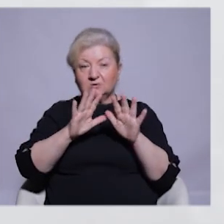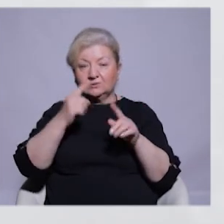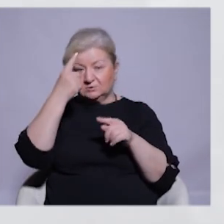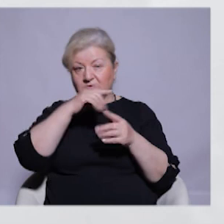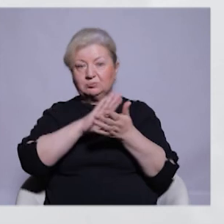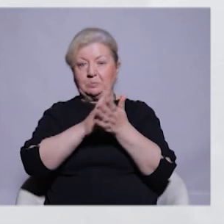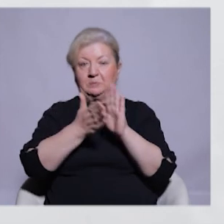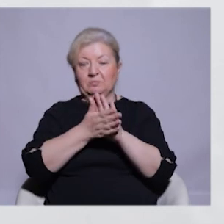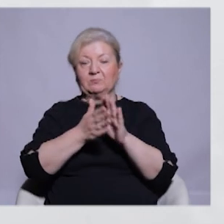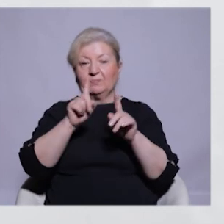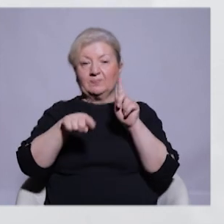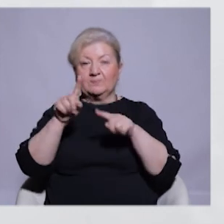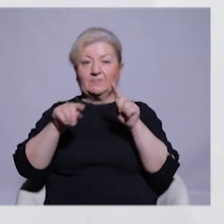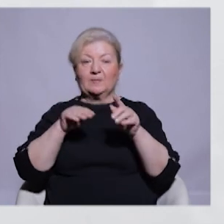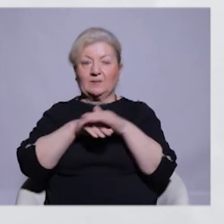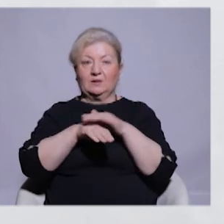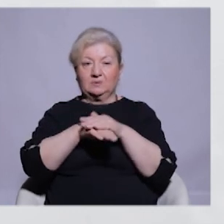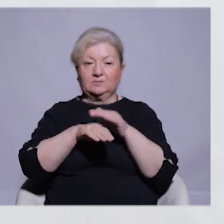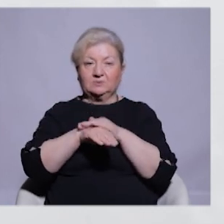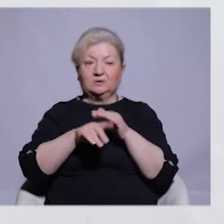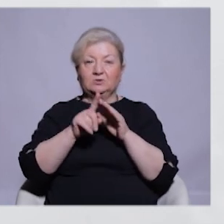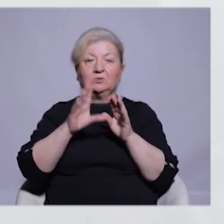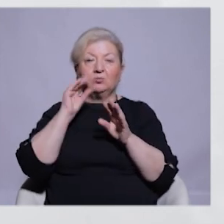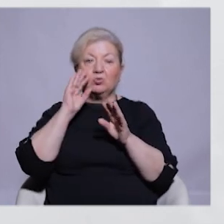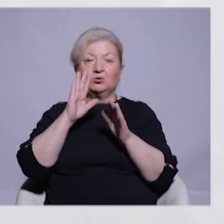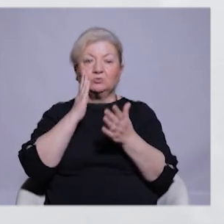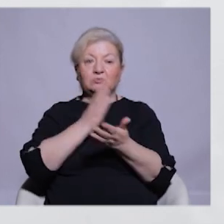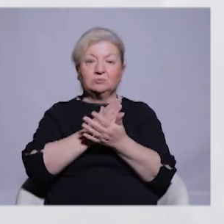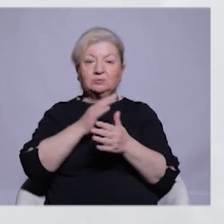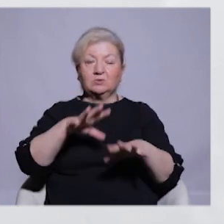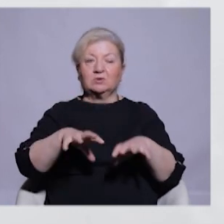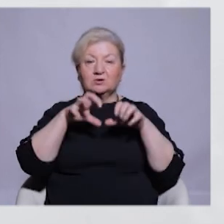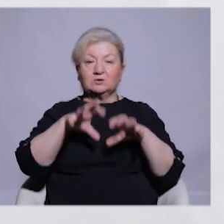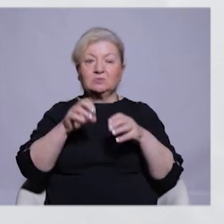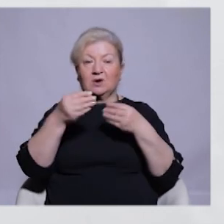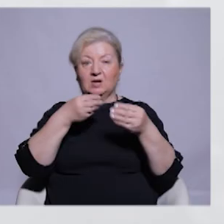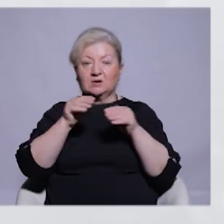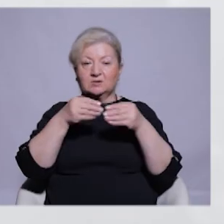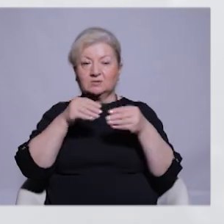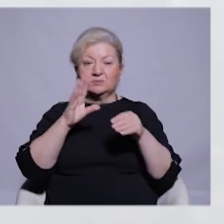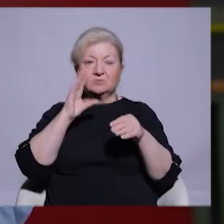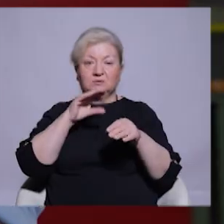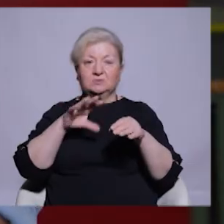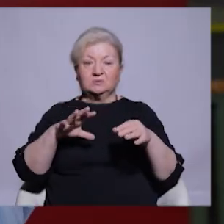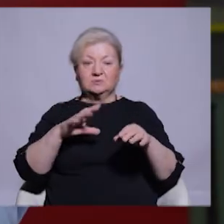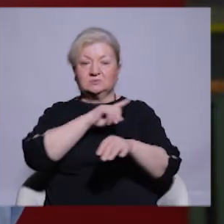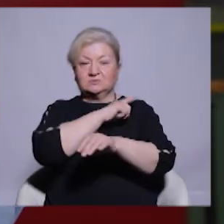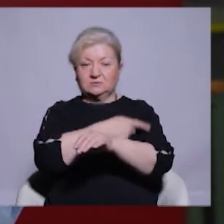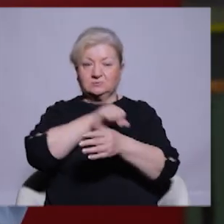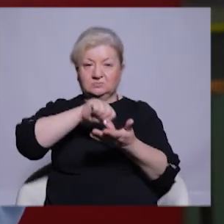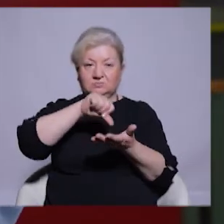კი გარკვეულ სიტუაციებში ინახება. კონკრეტულად კი, როდესაც მხოლოდ და მხოლოდ გრავიტაციის და ელასტიური დეფორმაციის